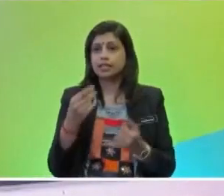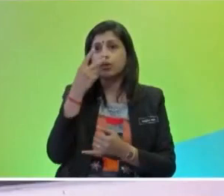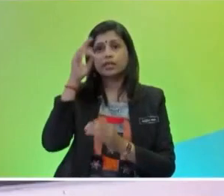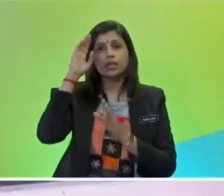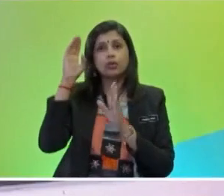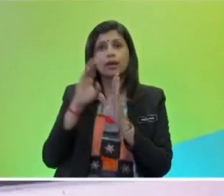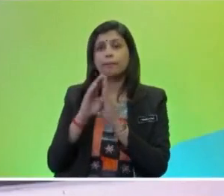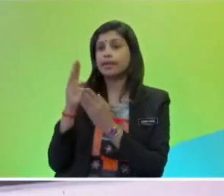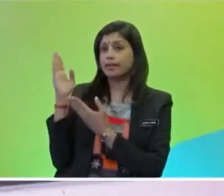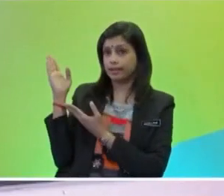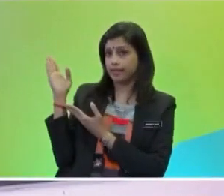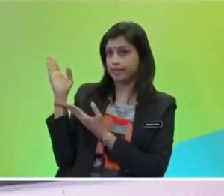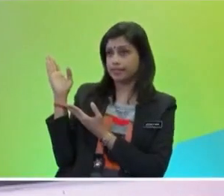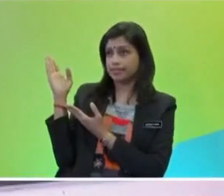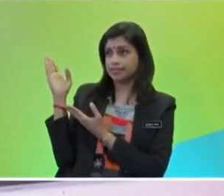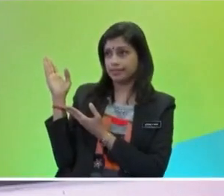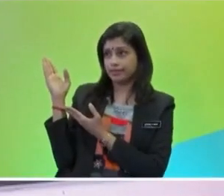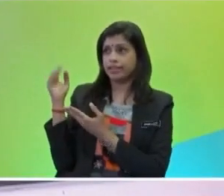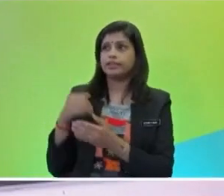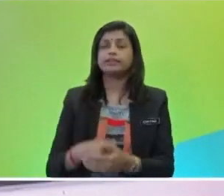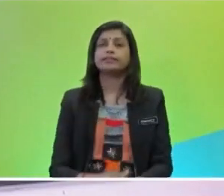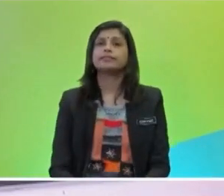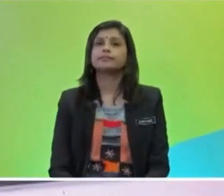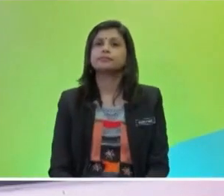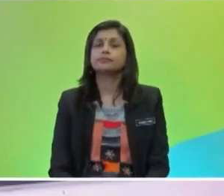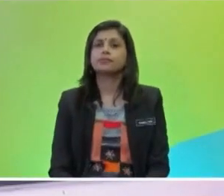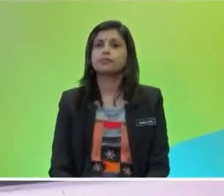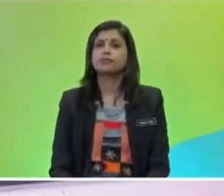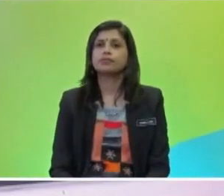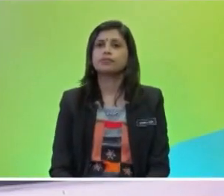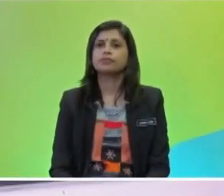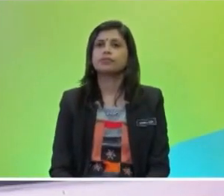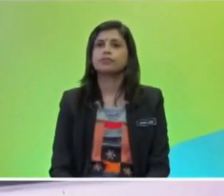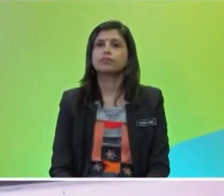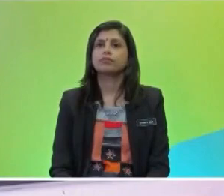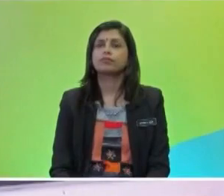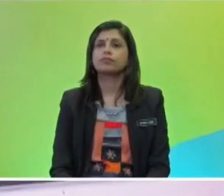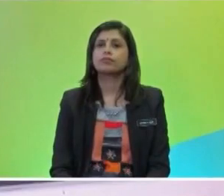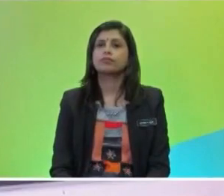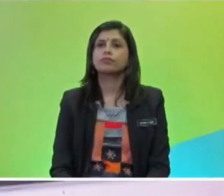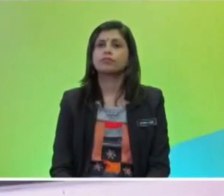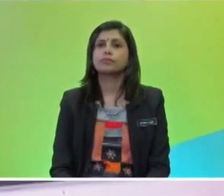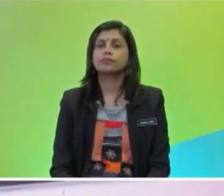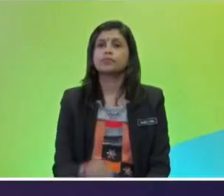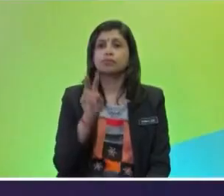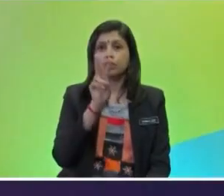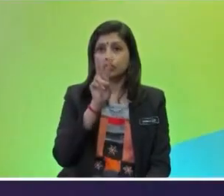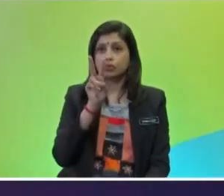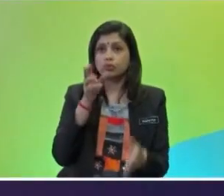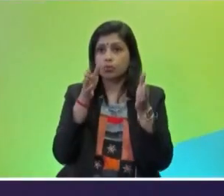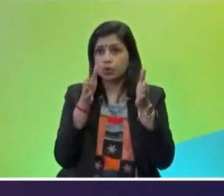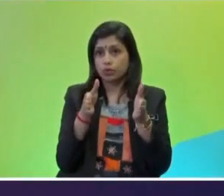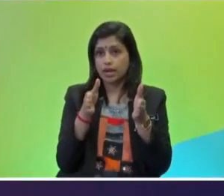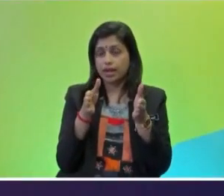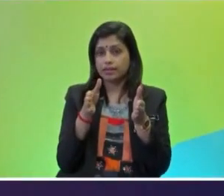situasi gambar. Gambar ini yang saya tadi tunjukkan. Okey, kita pergi dalam lagi. Okey. Sukhwinder Singh dan Kamarul